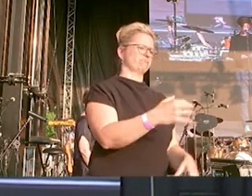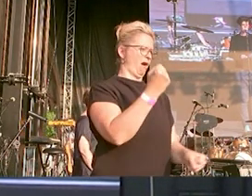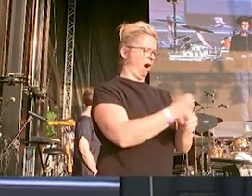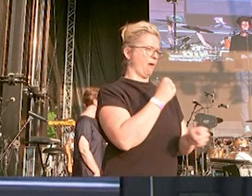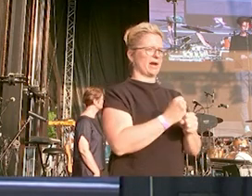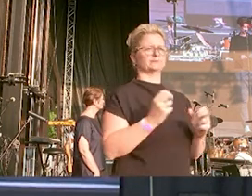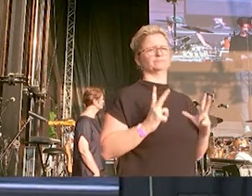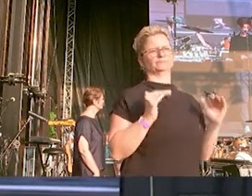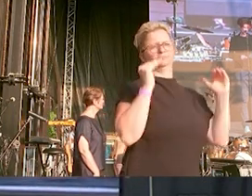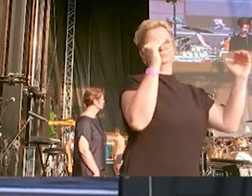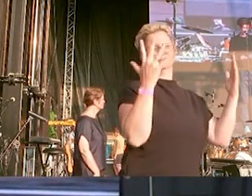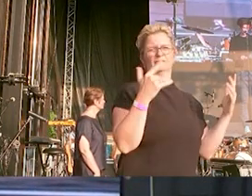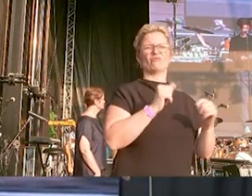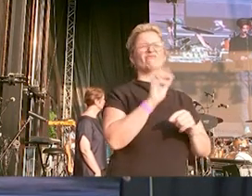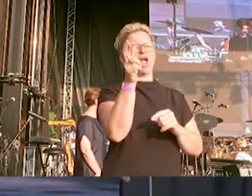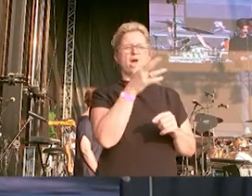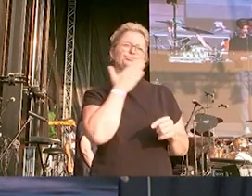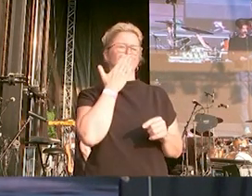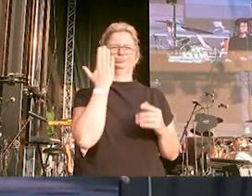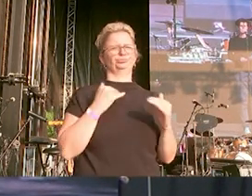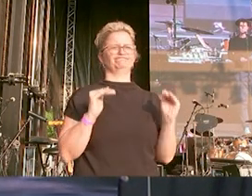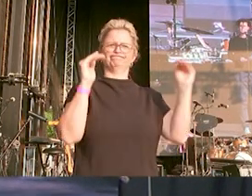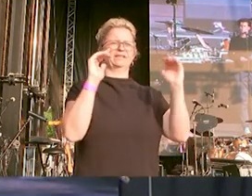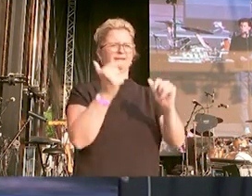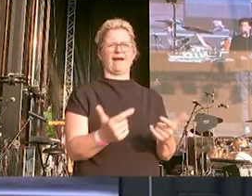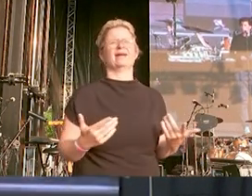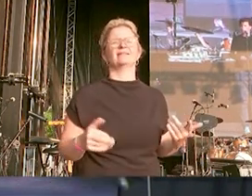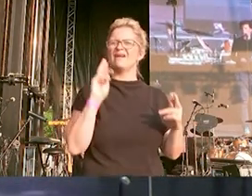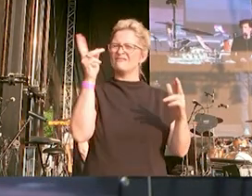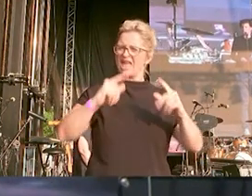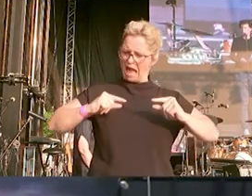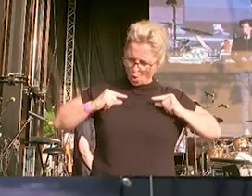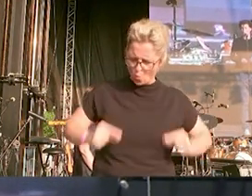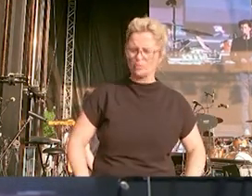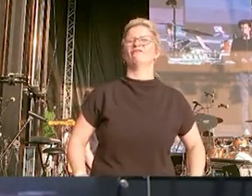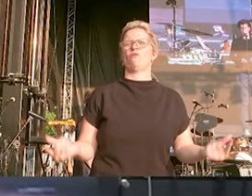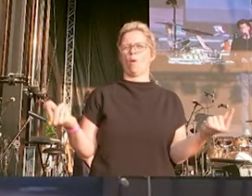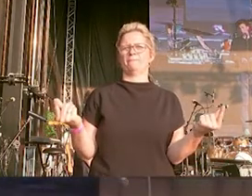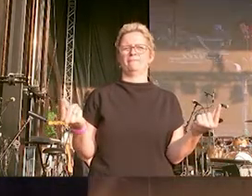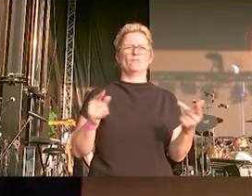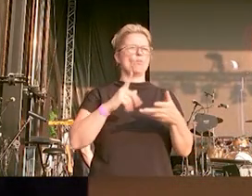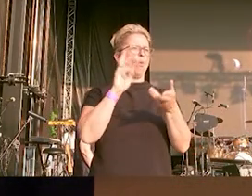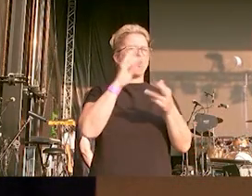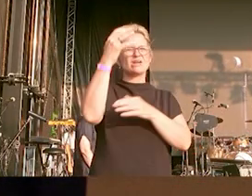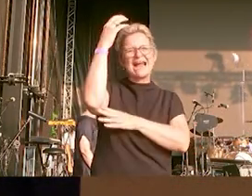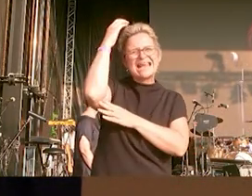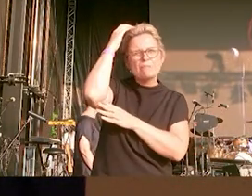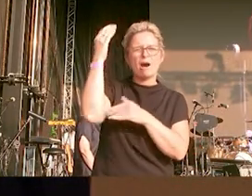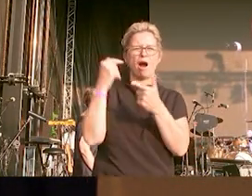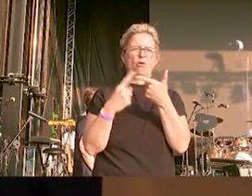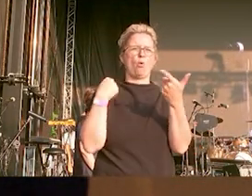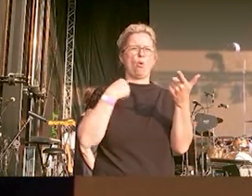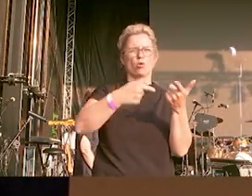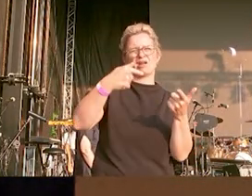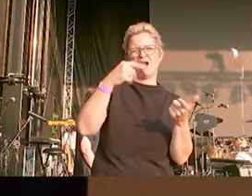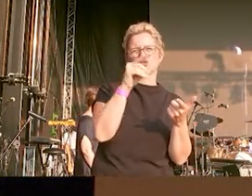Privilegien und die ohne, die, die eine Uniform tragen oder eine Kippa oder